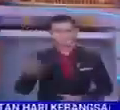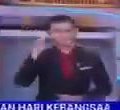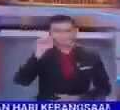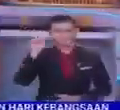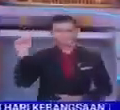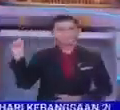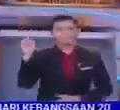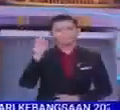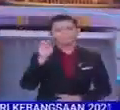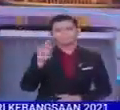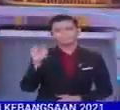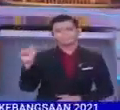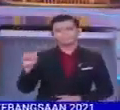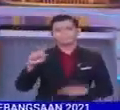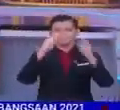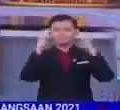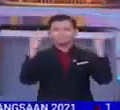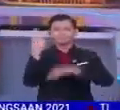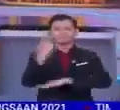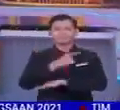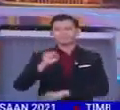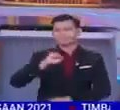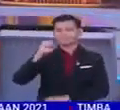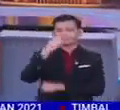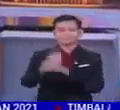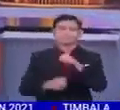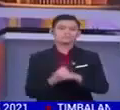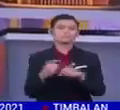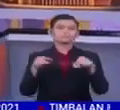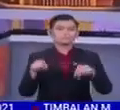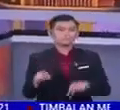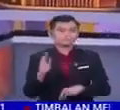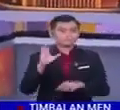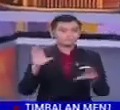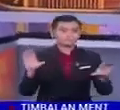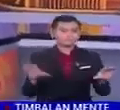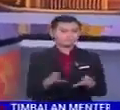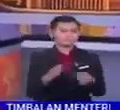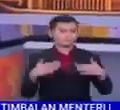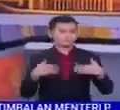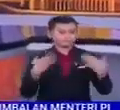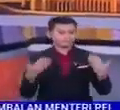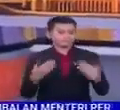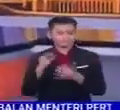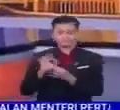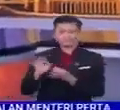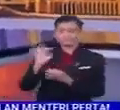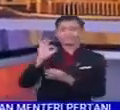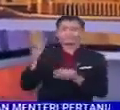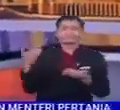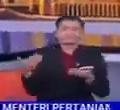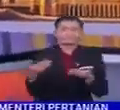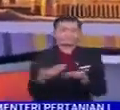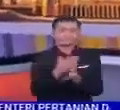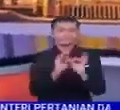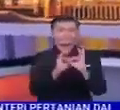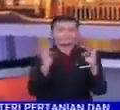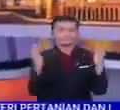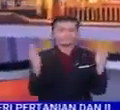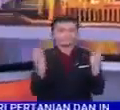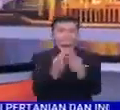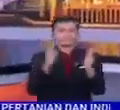Sri Anwar Musa menyifatkan sambutan Hari Kebangsaan tahun ini bakal berlangsung meriah dengan roh dan semangat baharu keluarga